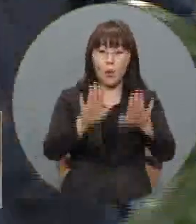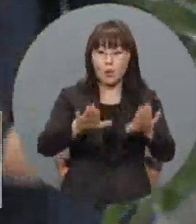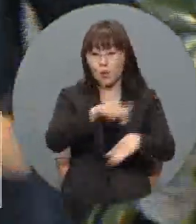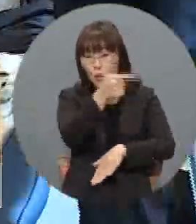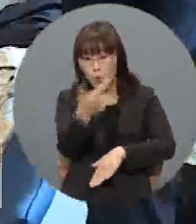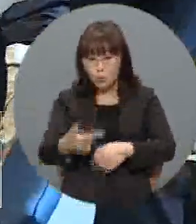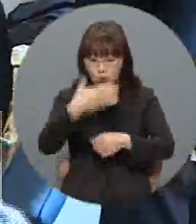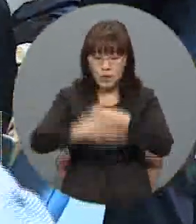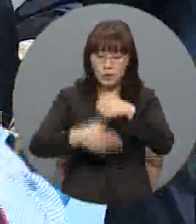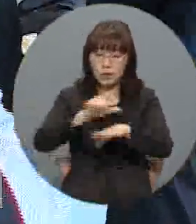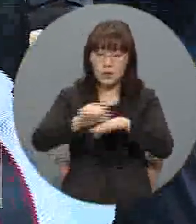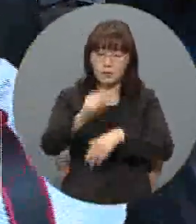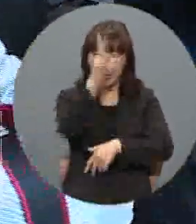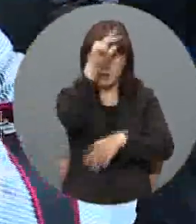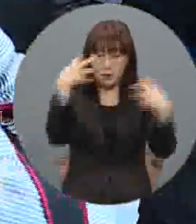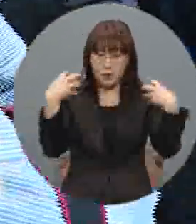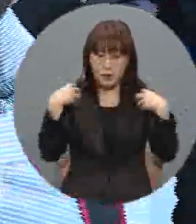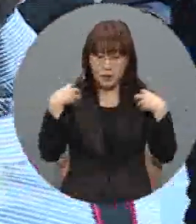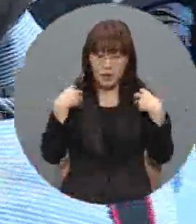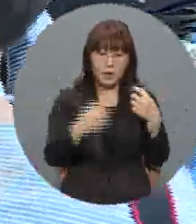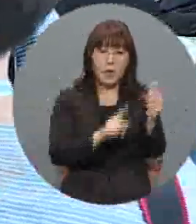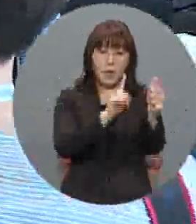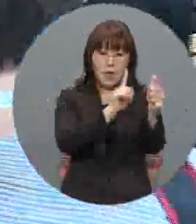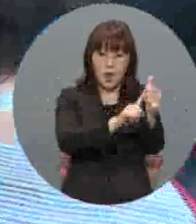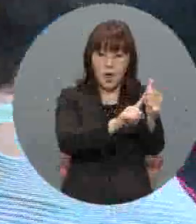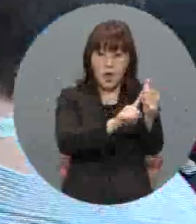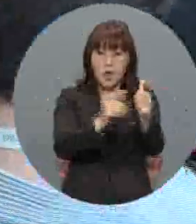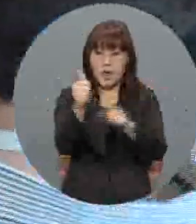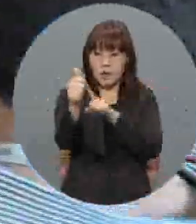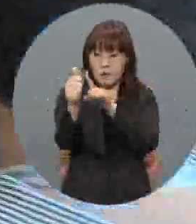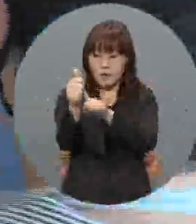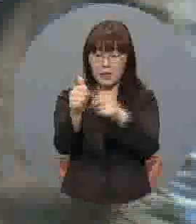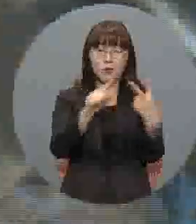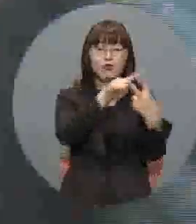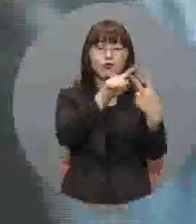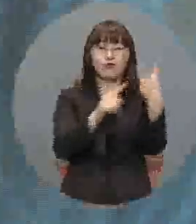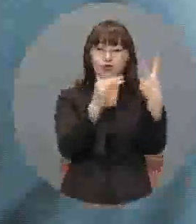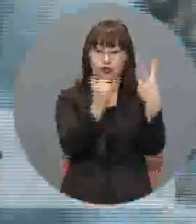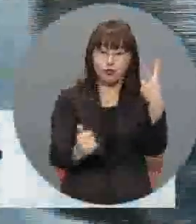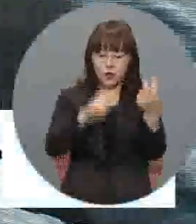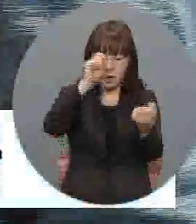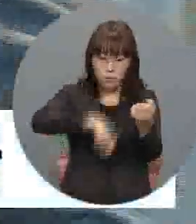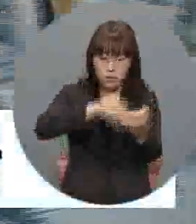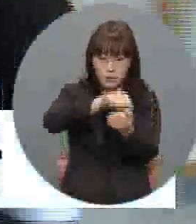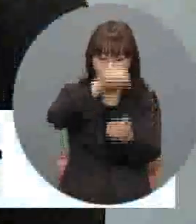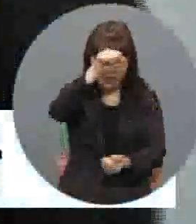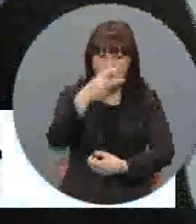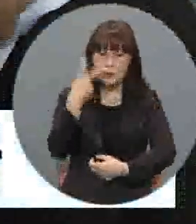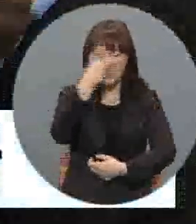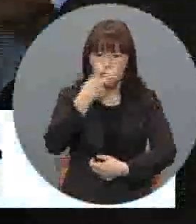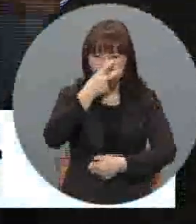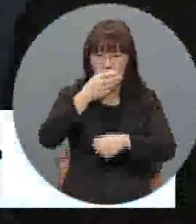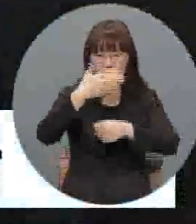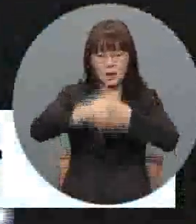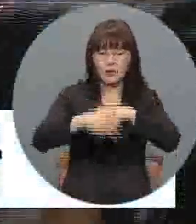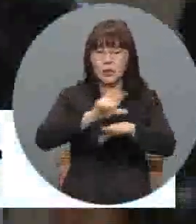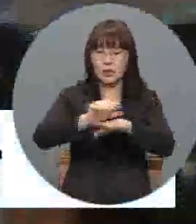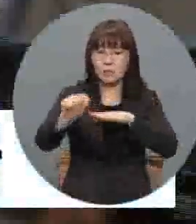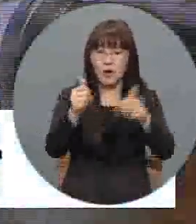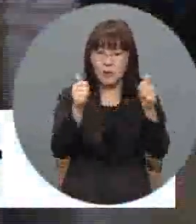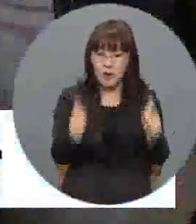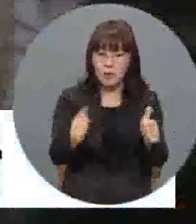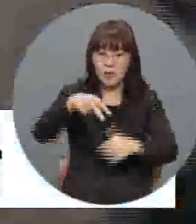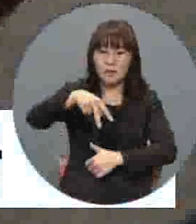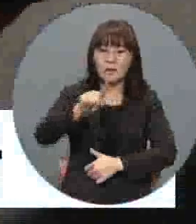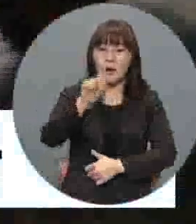오후 대구지방경찰청 소속 A 경무관과 B 경정에 대한 구속영장 실질심사가 대구지방법원